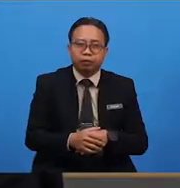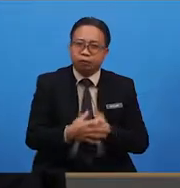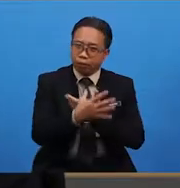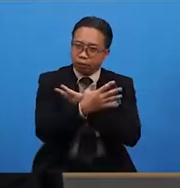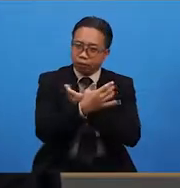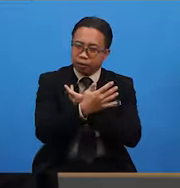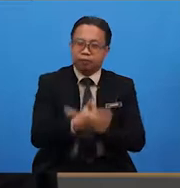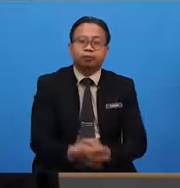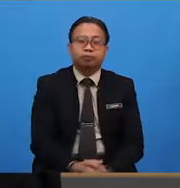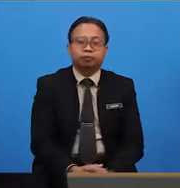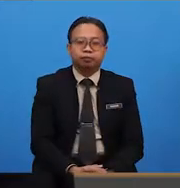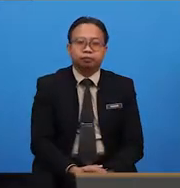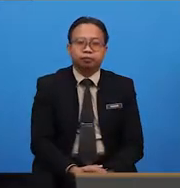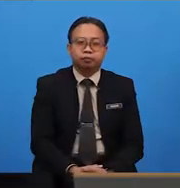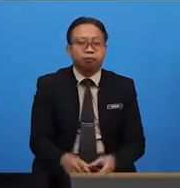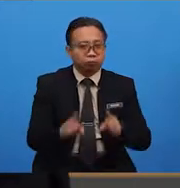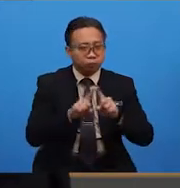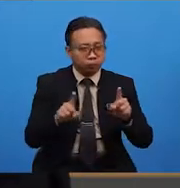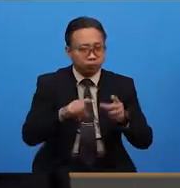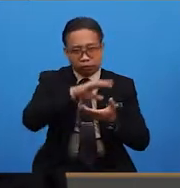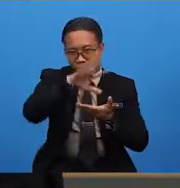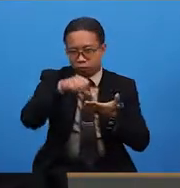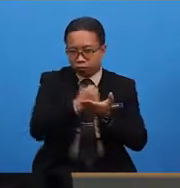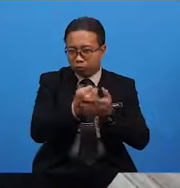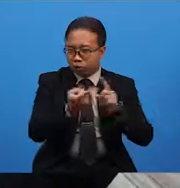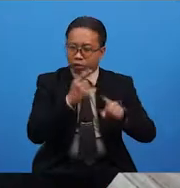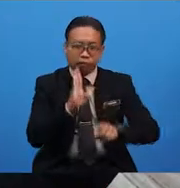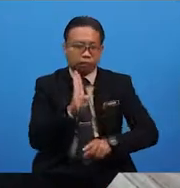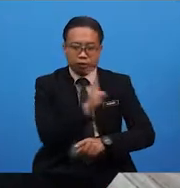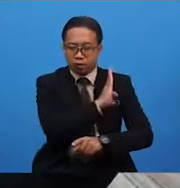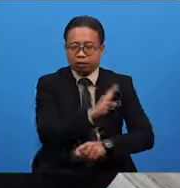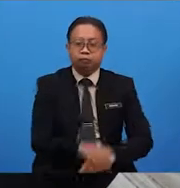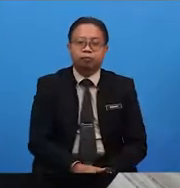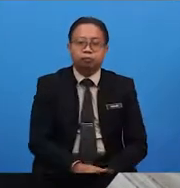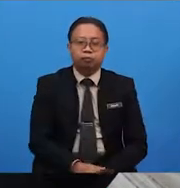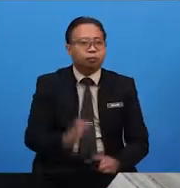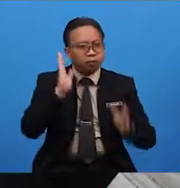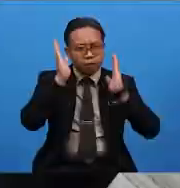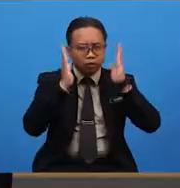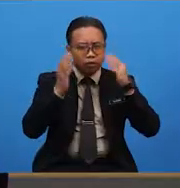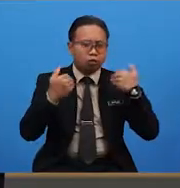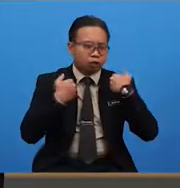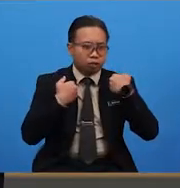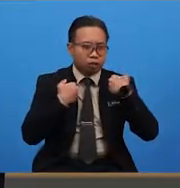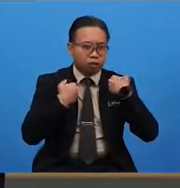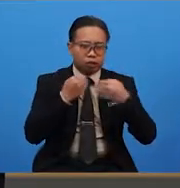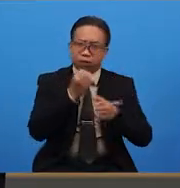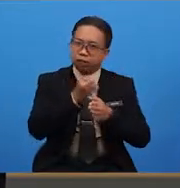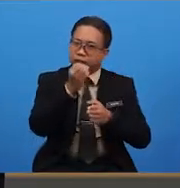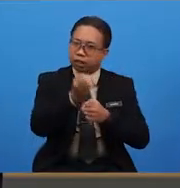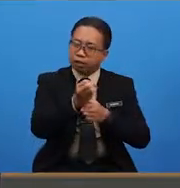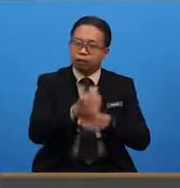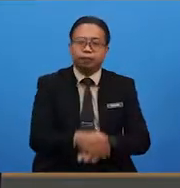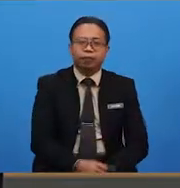betul tetapi itu semua gaya terkenal dari barat di media juga tidak kurang hebatnya antaranya